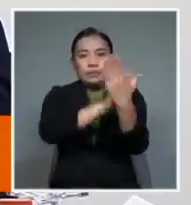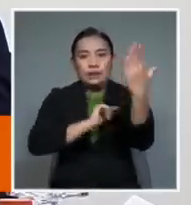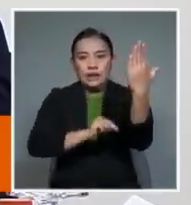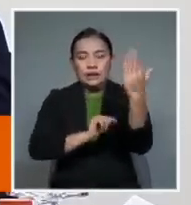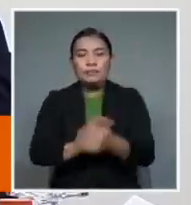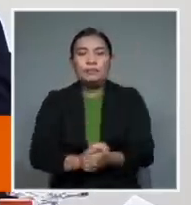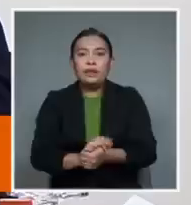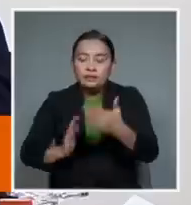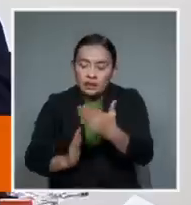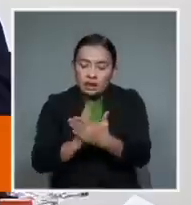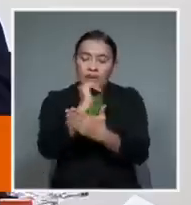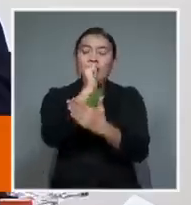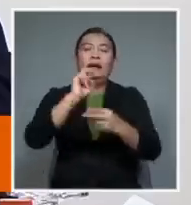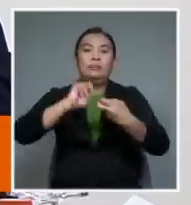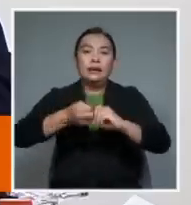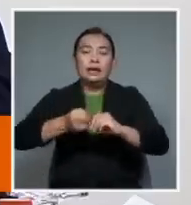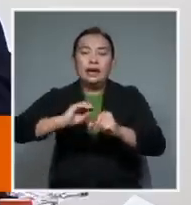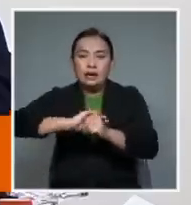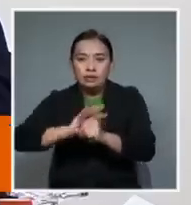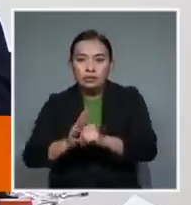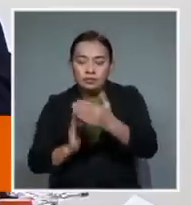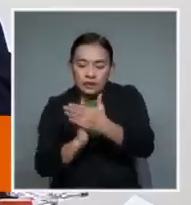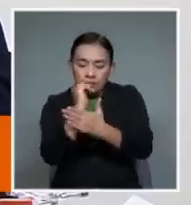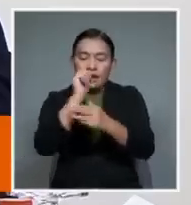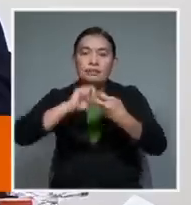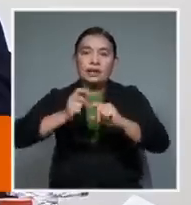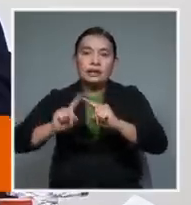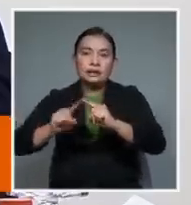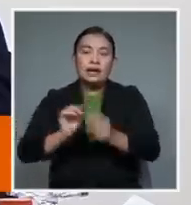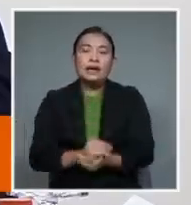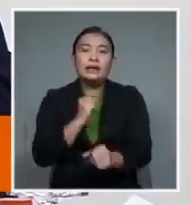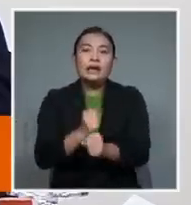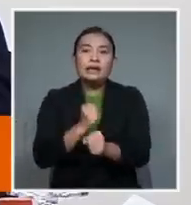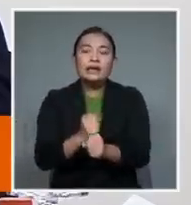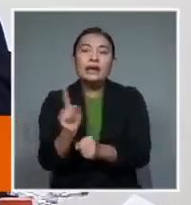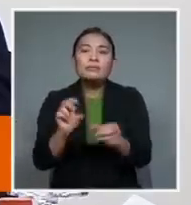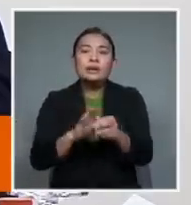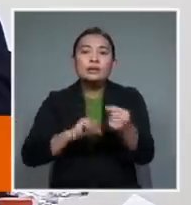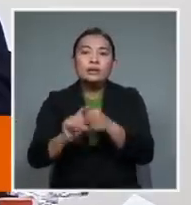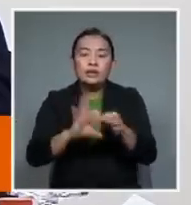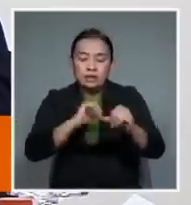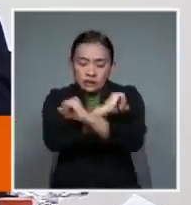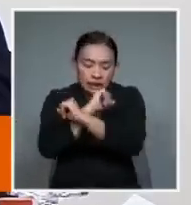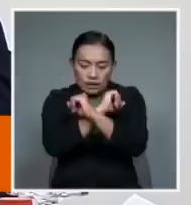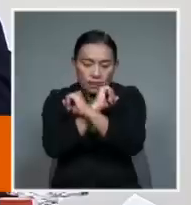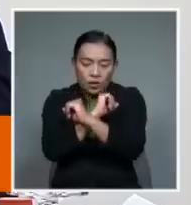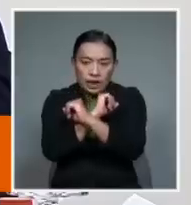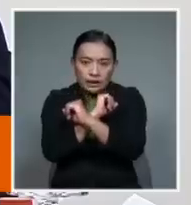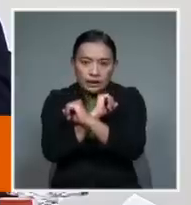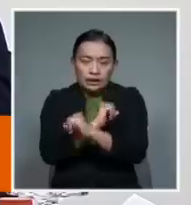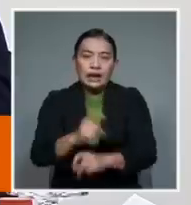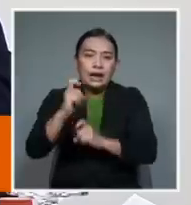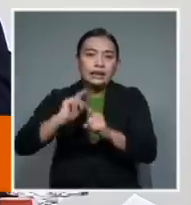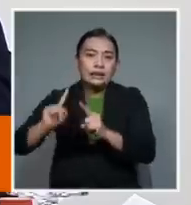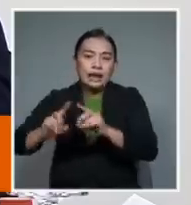อดพ้นจากภาวะวิกฤตก็คือการที่สร้างอาวุธหรือสร้างเกาะในการป้องกันอาวุธต่างๆให้กับพวกเรา